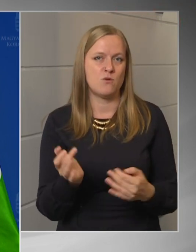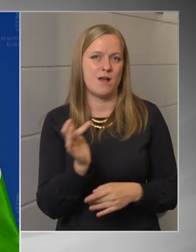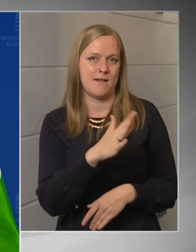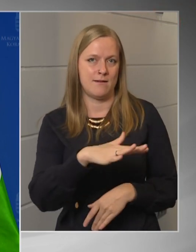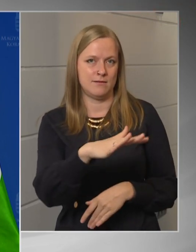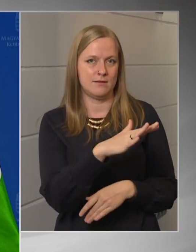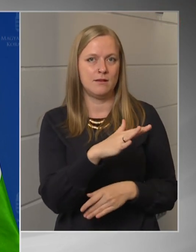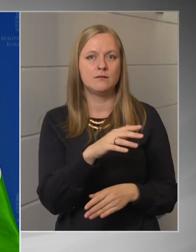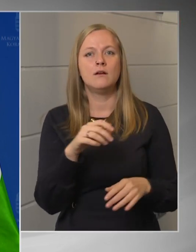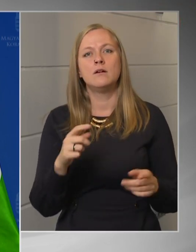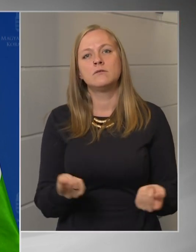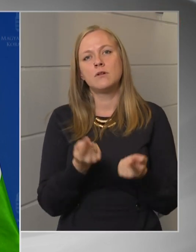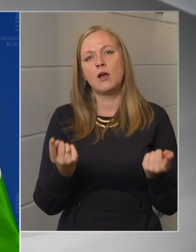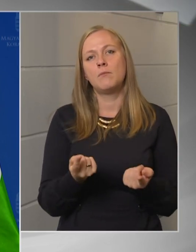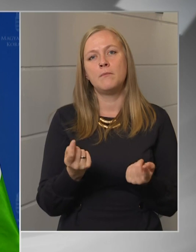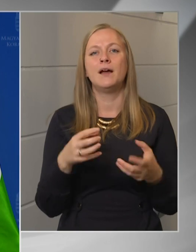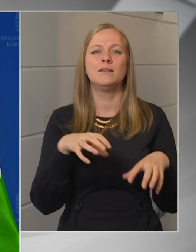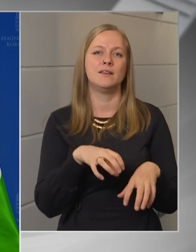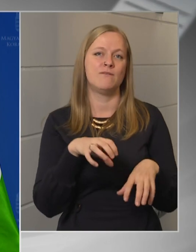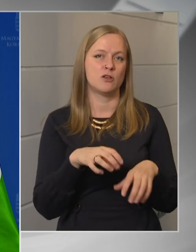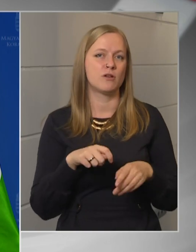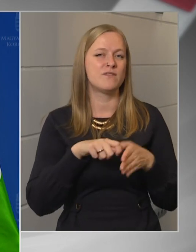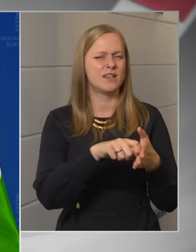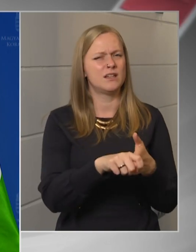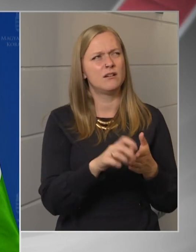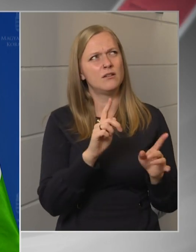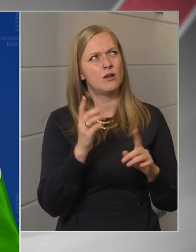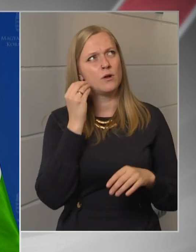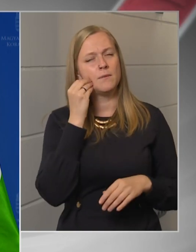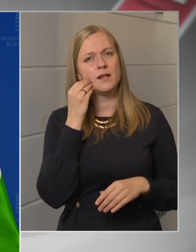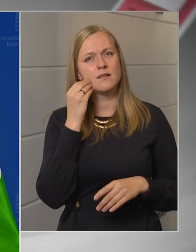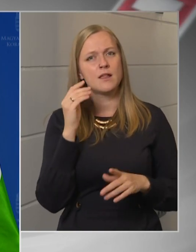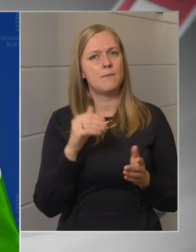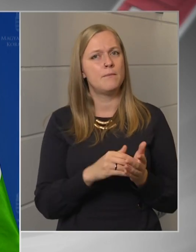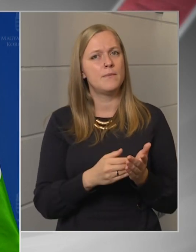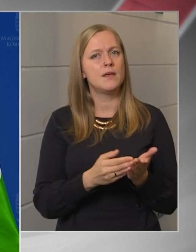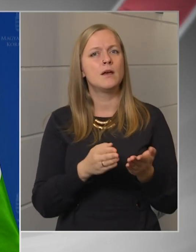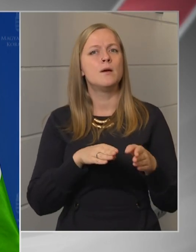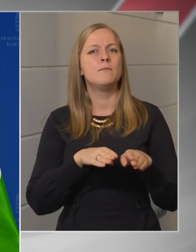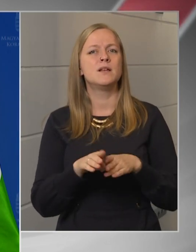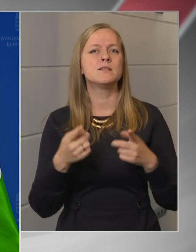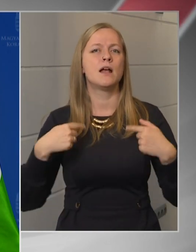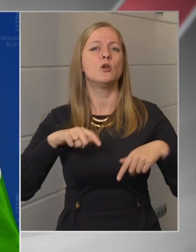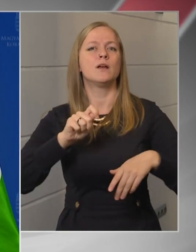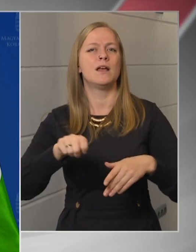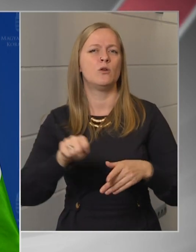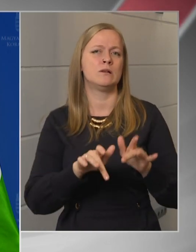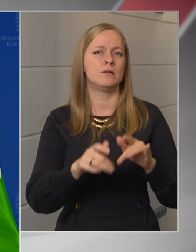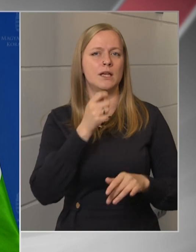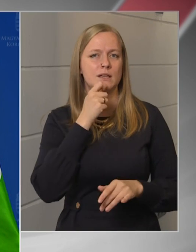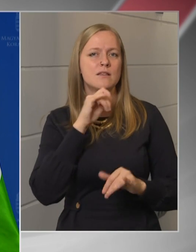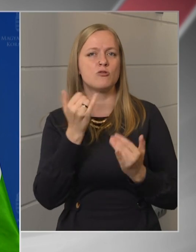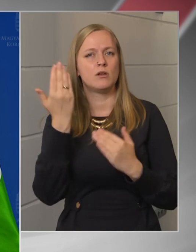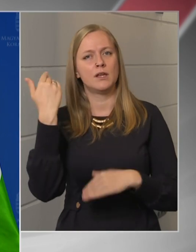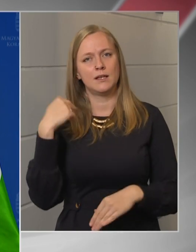kampánytevékenységét fizette ki, de ha jól emlékszem, akkor talán még a miniszternök jelölt egy-egy étkezését is annak